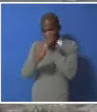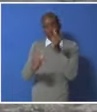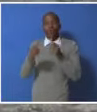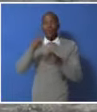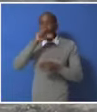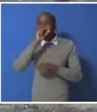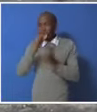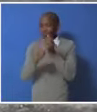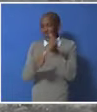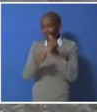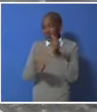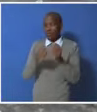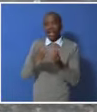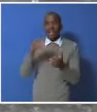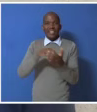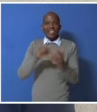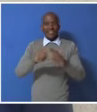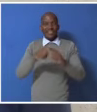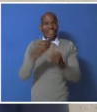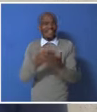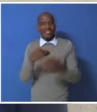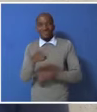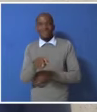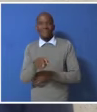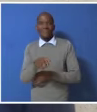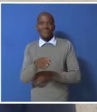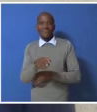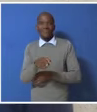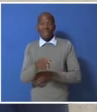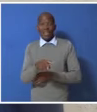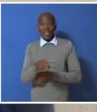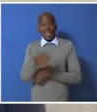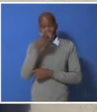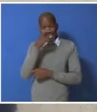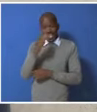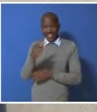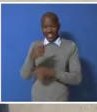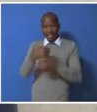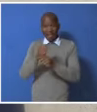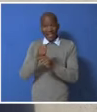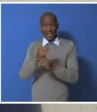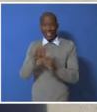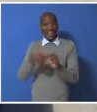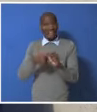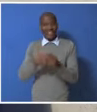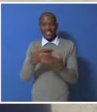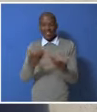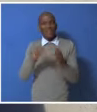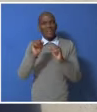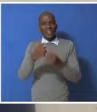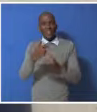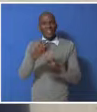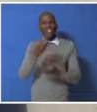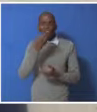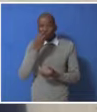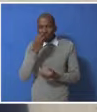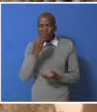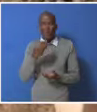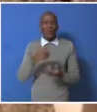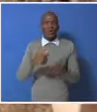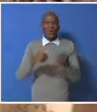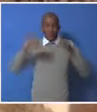dikoko le tse dingwe tse di bolang. Ga se e ya biogas e dirwa ka sengwe le sengwe se se ka bolang, e ka nna dijo, e